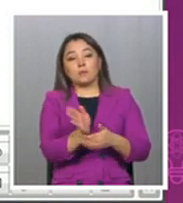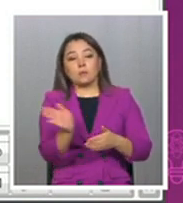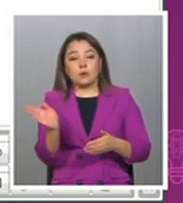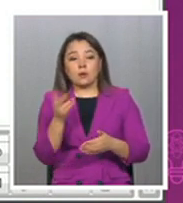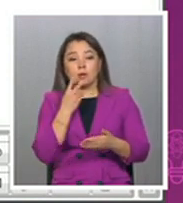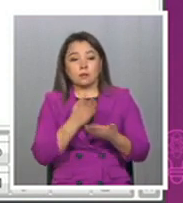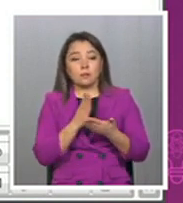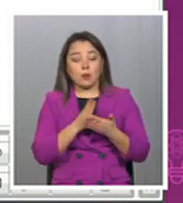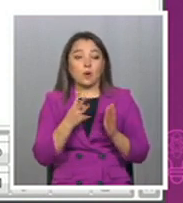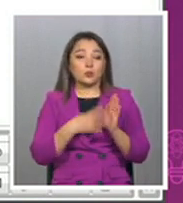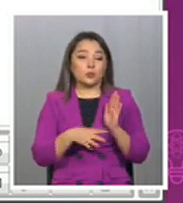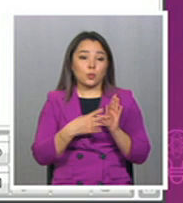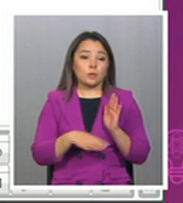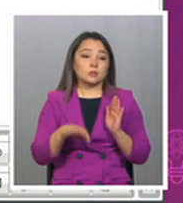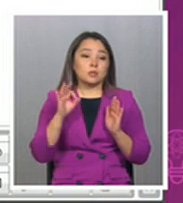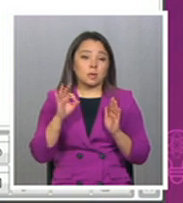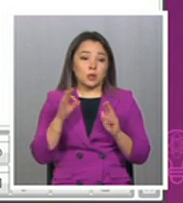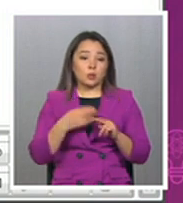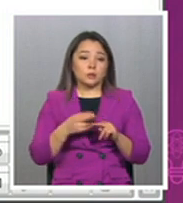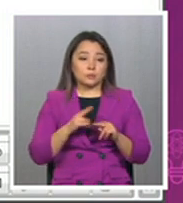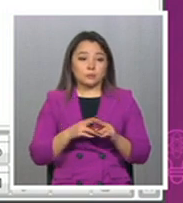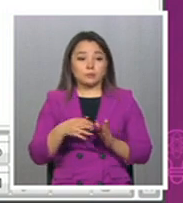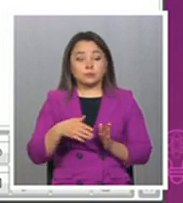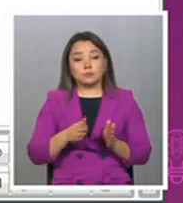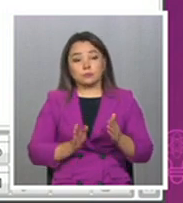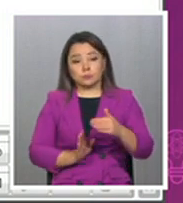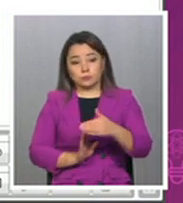Біз 90 градусқа бұрылуын